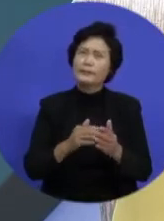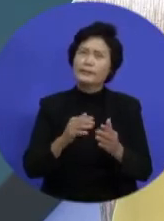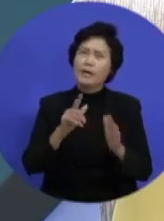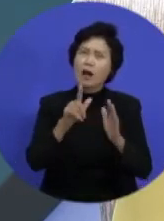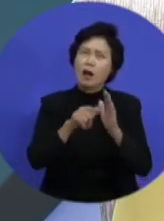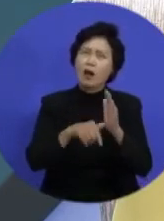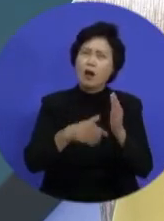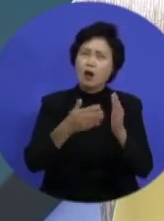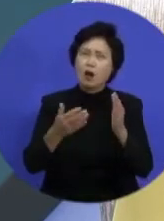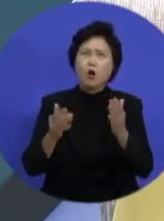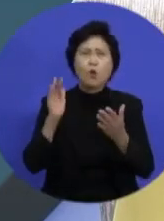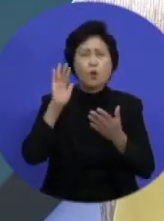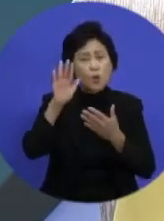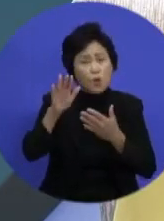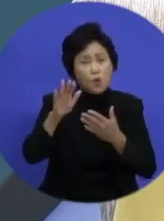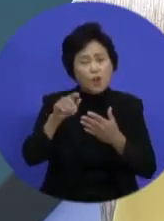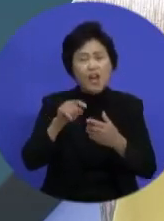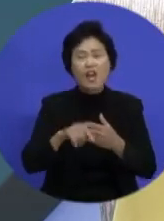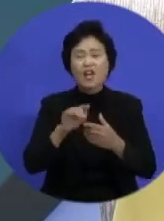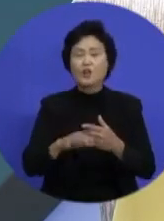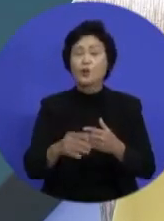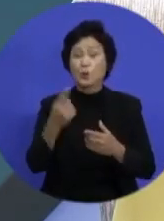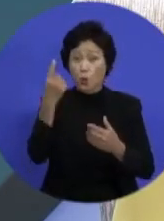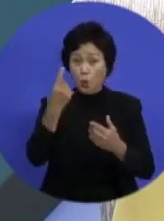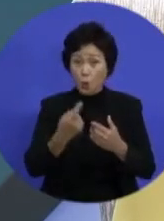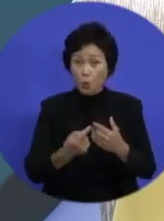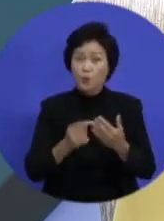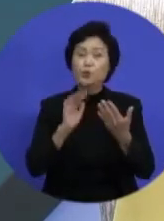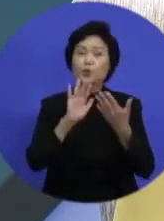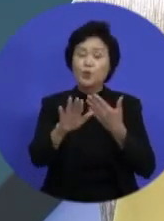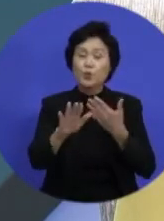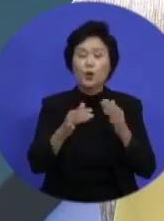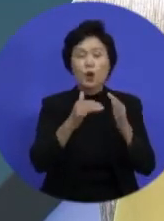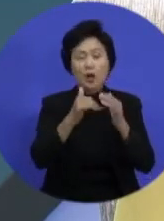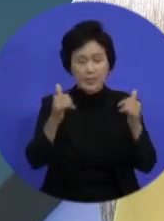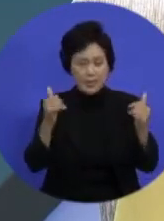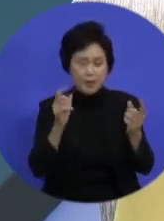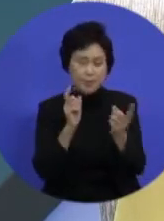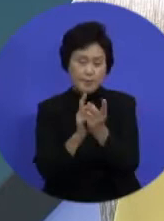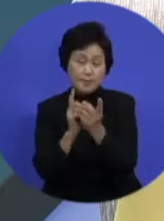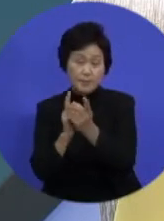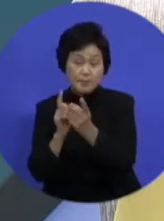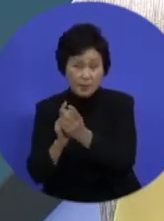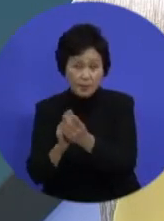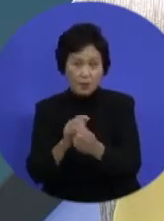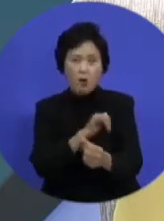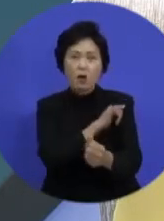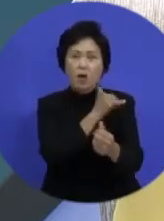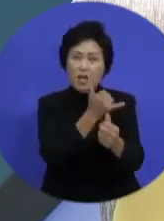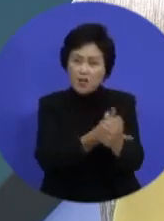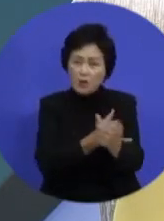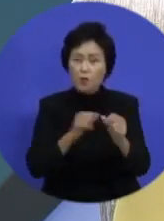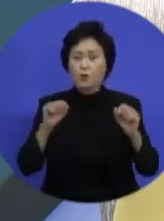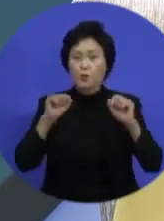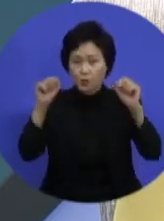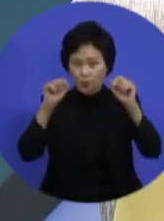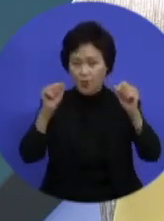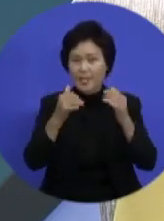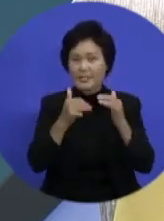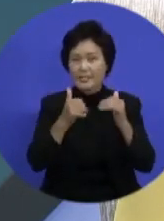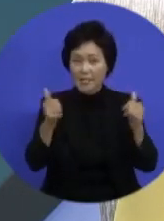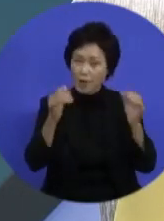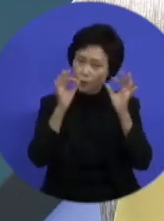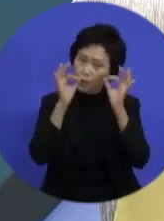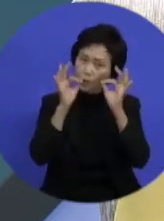그러다가 LBOT에 와서 여러 가지 사람들을 만나면서 인권 운동하는 사람들을 보고 예. 인권 변호를